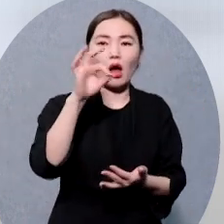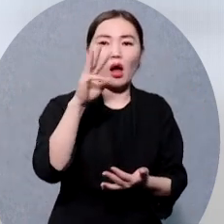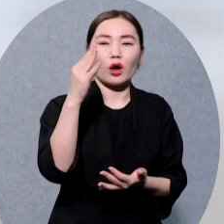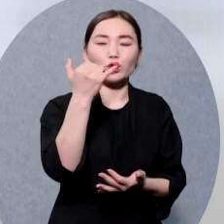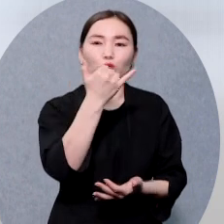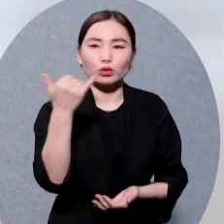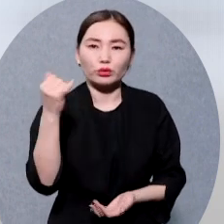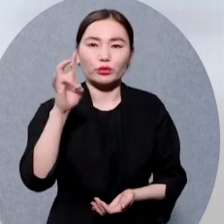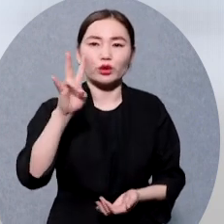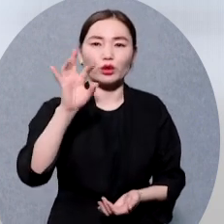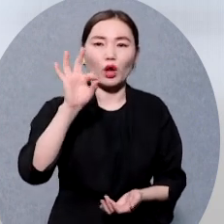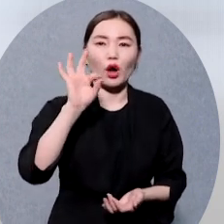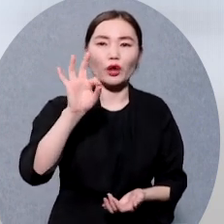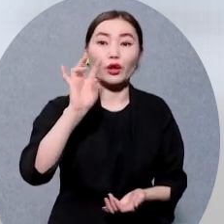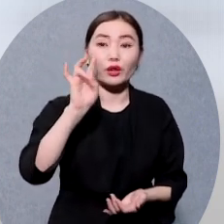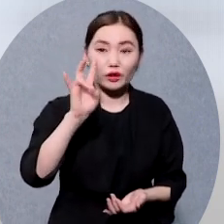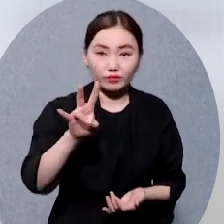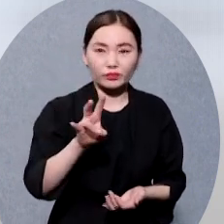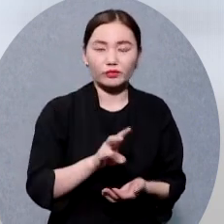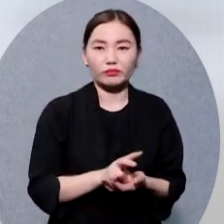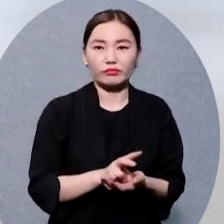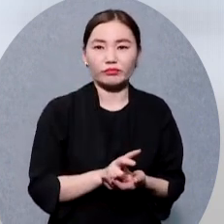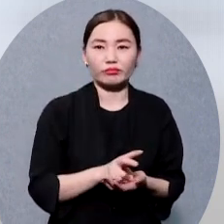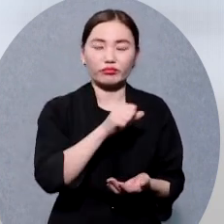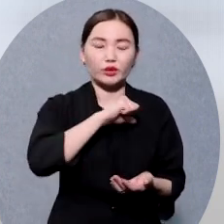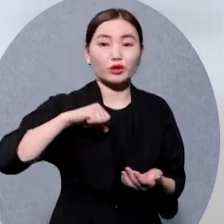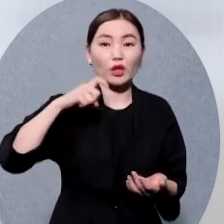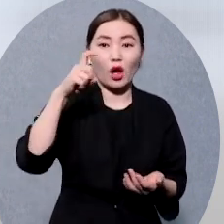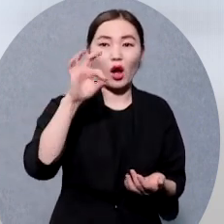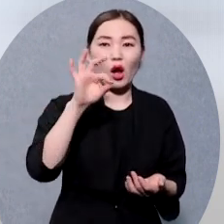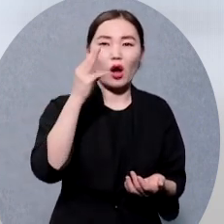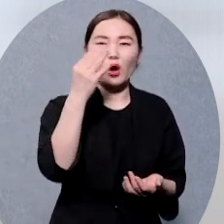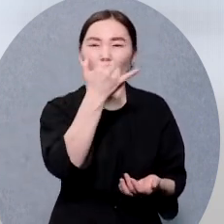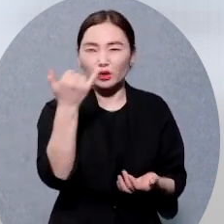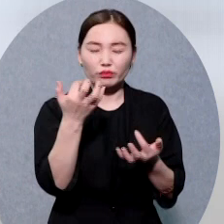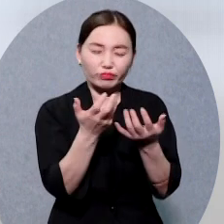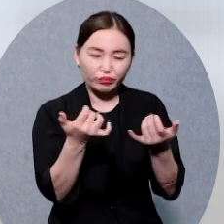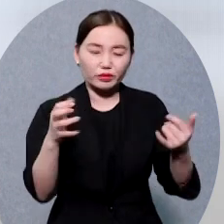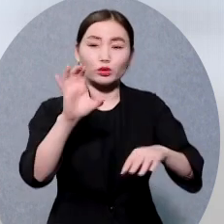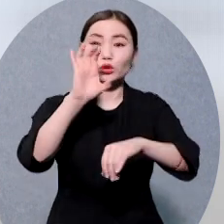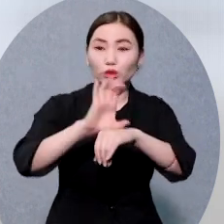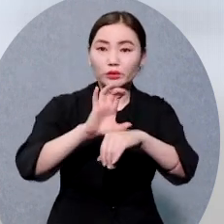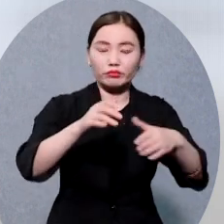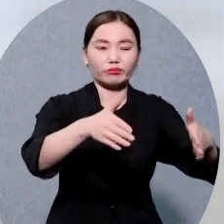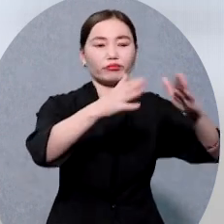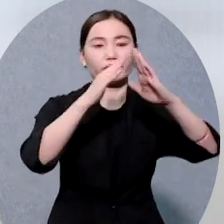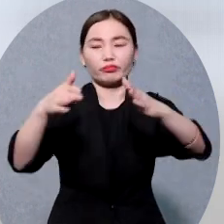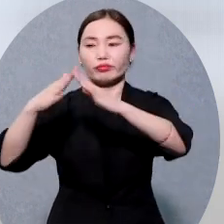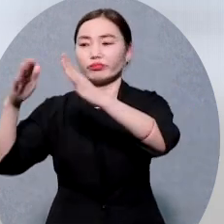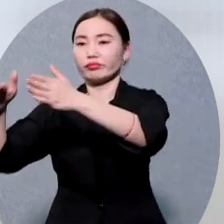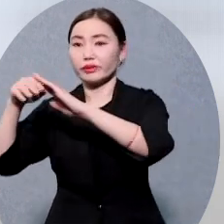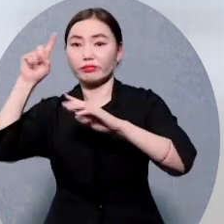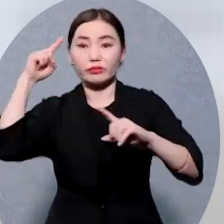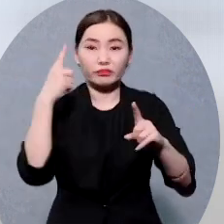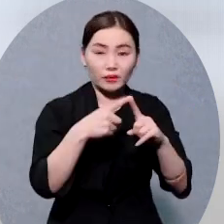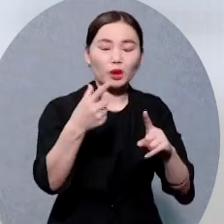одоо зорилготой байсан гэж ойлгож болно. Тийм учраас хошуу одоо ноёдын одоо ноёдууд хошуундаа одоо сүм хийдэг